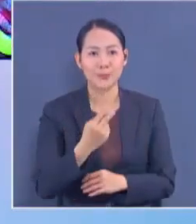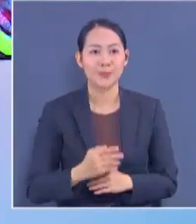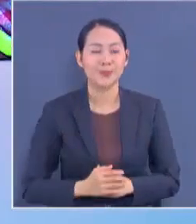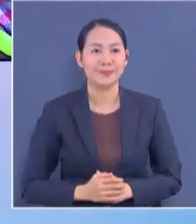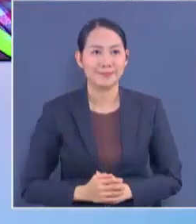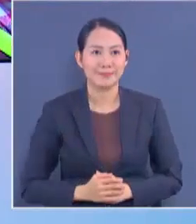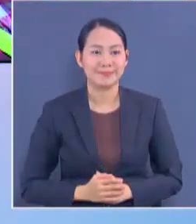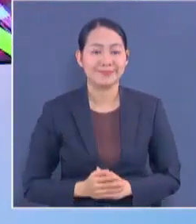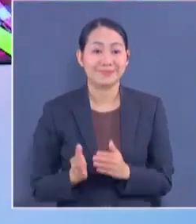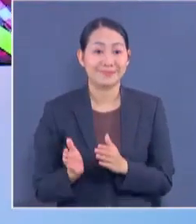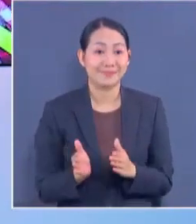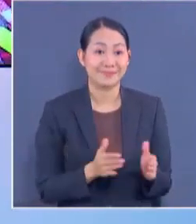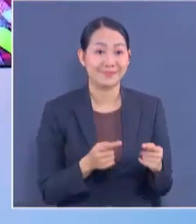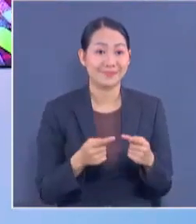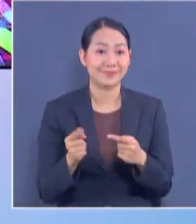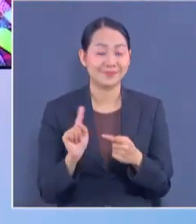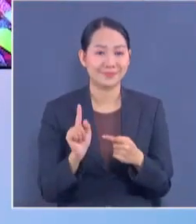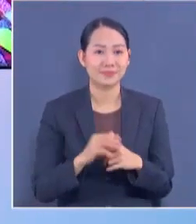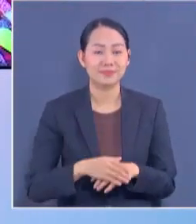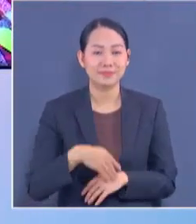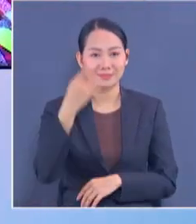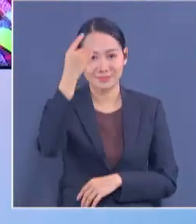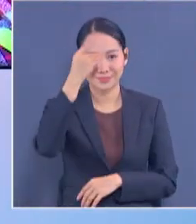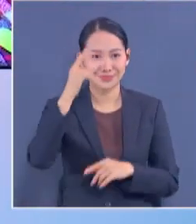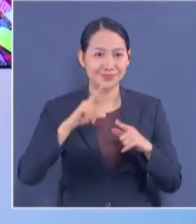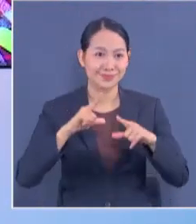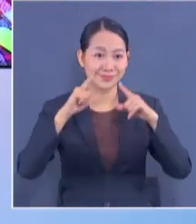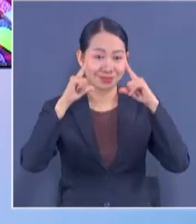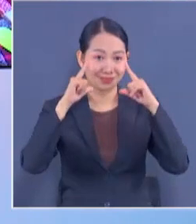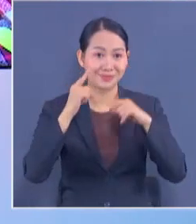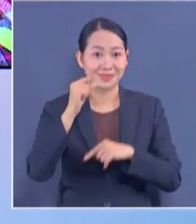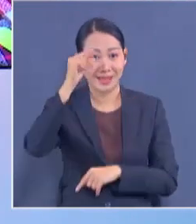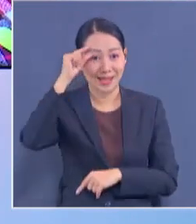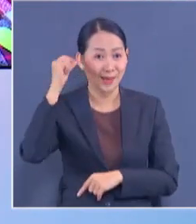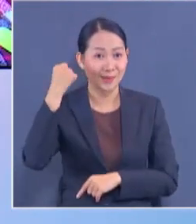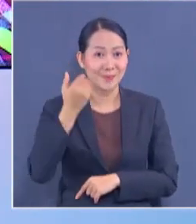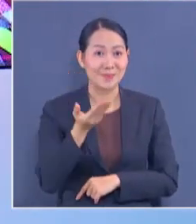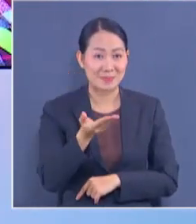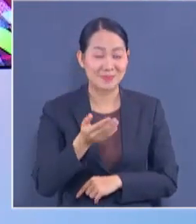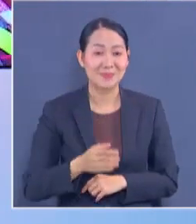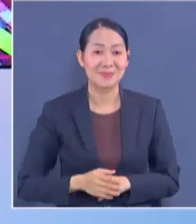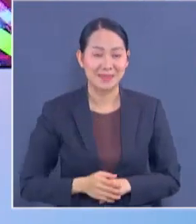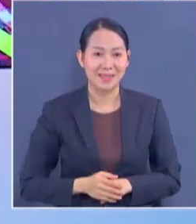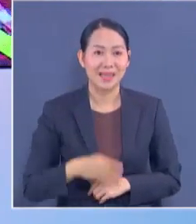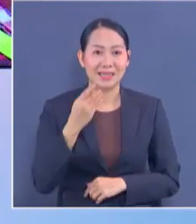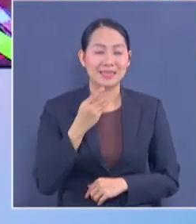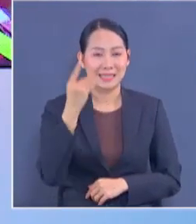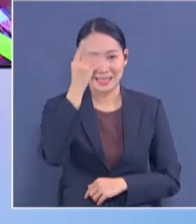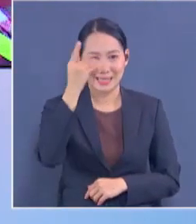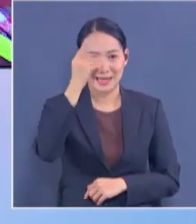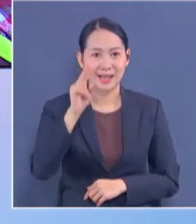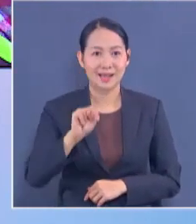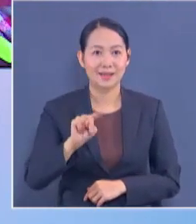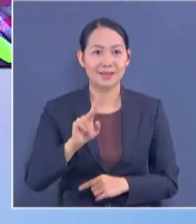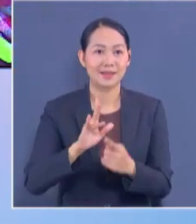คราวนี้ไปดูหนุ่มคลั่งรักนะคะอย่างณเดชน์คุกิมิยะค่ะที่เจ้าตัวก็เผยเลยนะคะว่าแฮปปี้สุดๆค่ะหลังจากที่ได้ตามแฟนสาวยาย่าอุรัสย